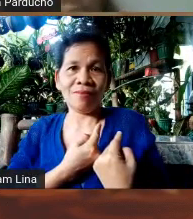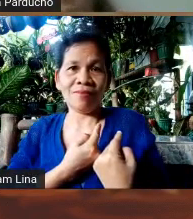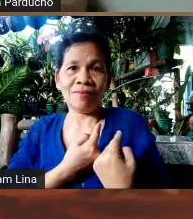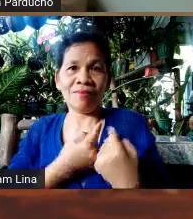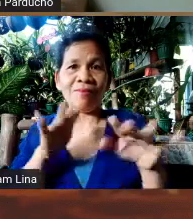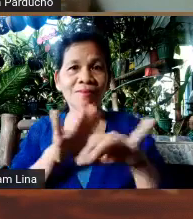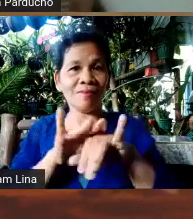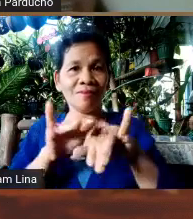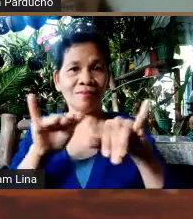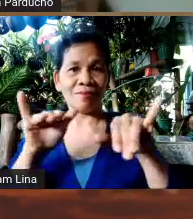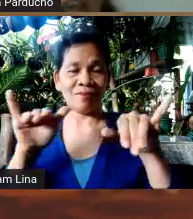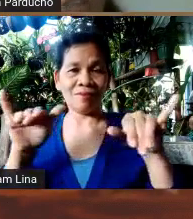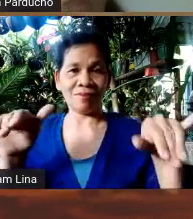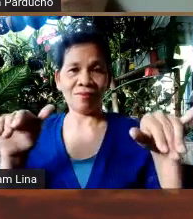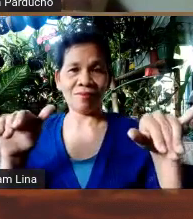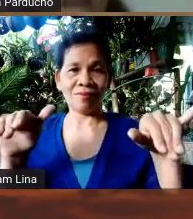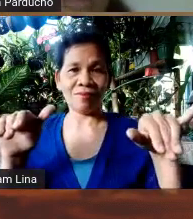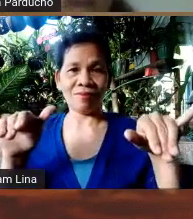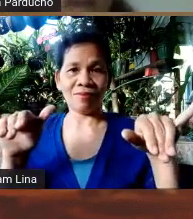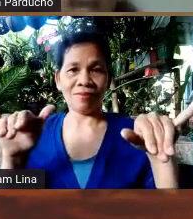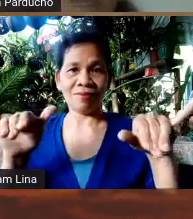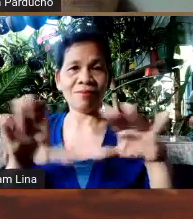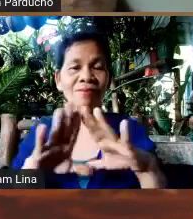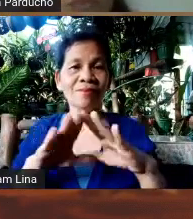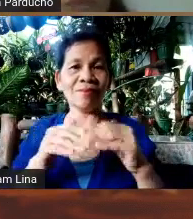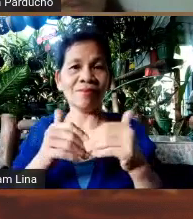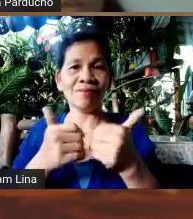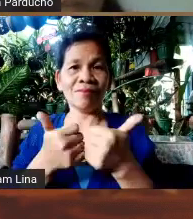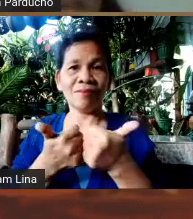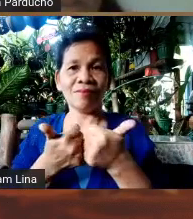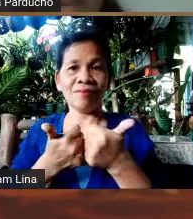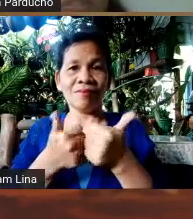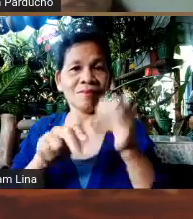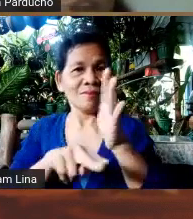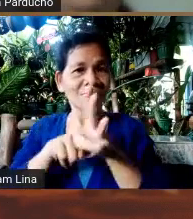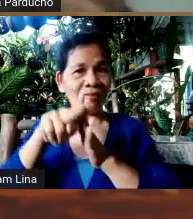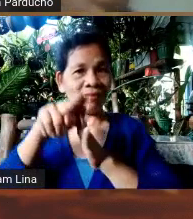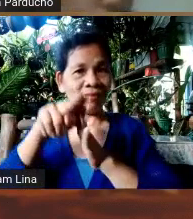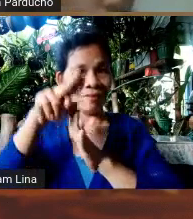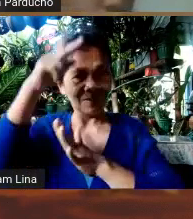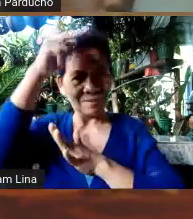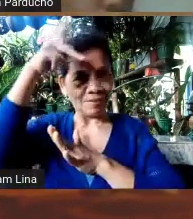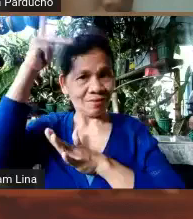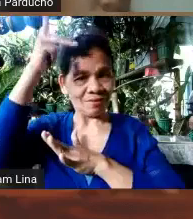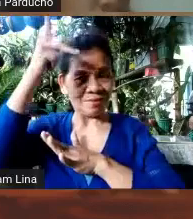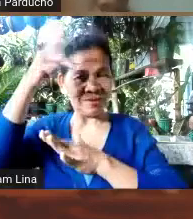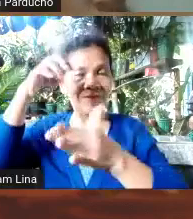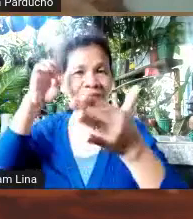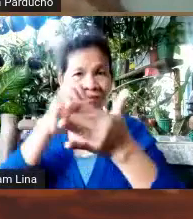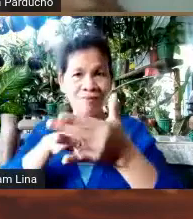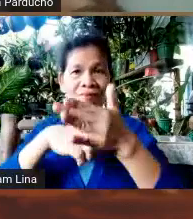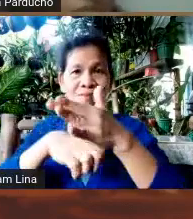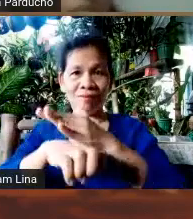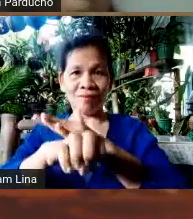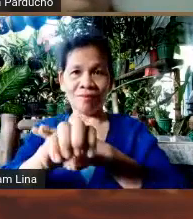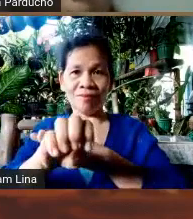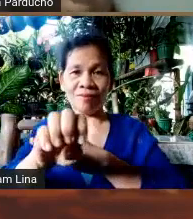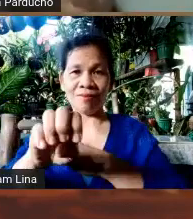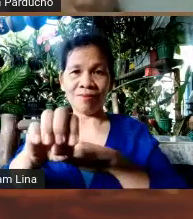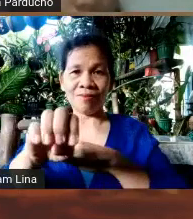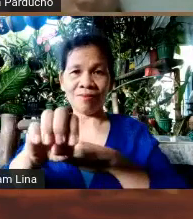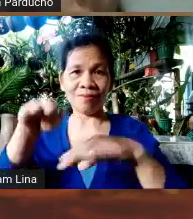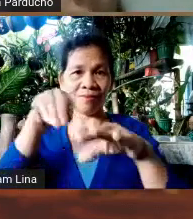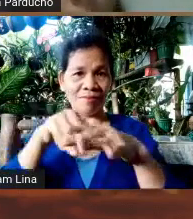gaya rin po ng kung papaano ang high priest po ay makakapasok lamang po sa presensya po